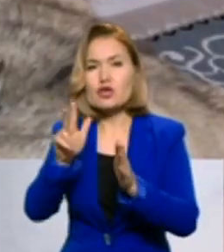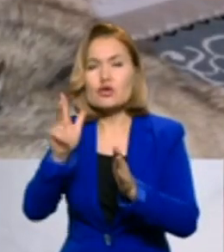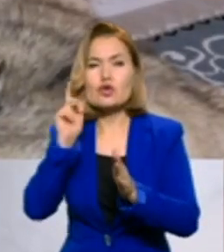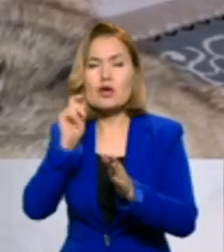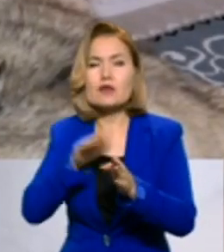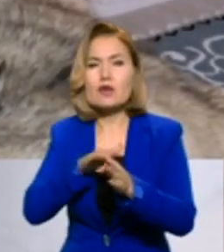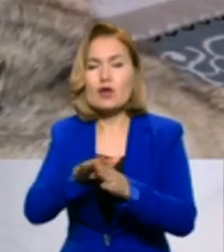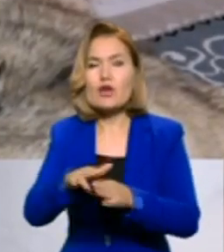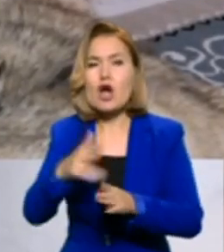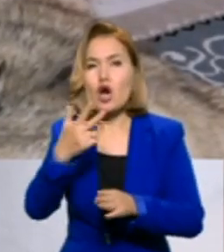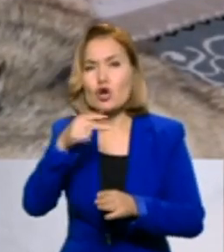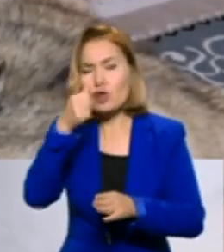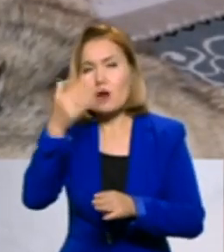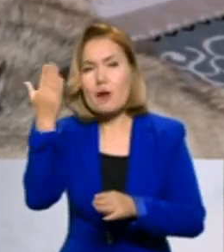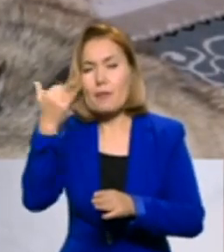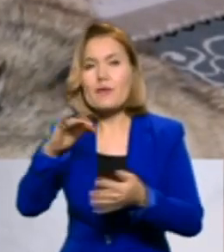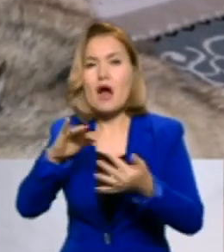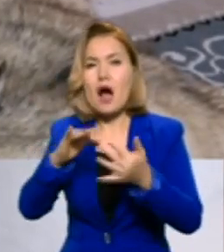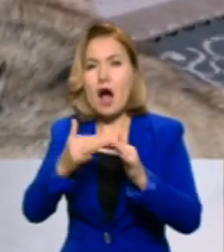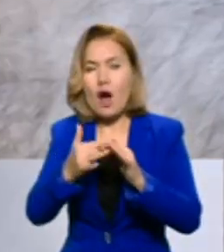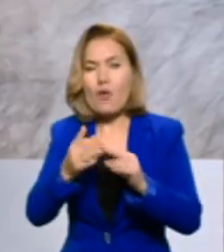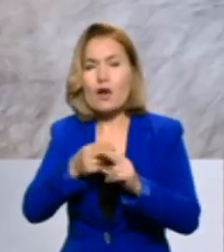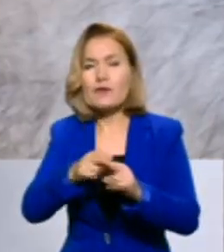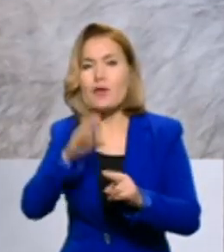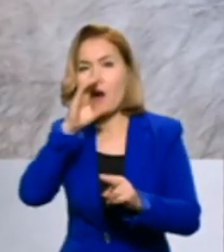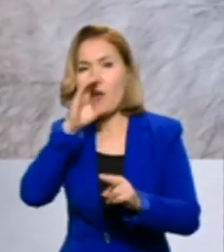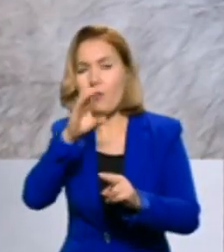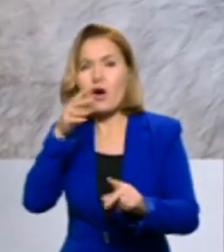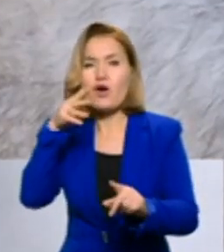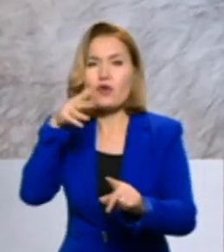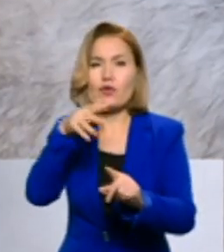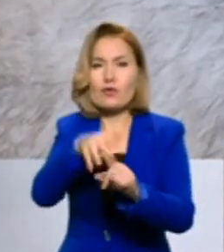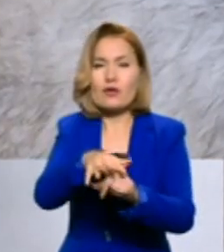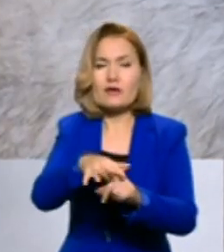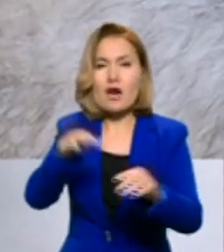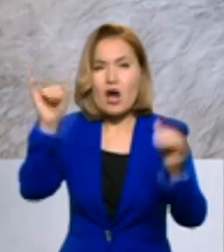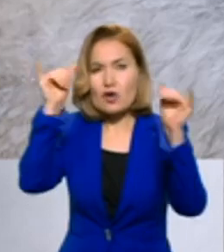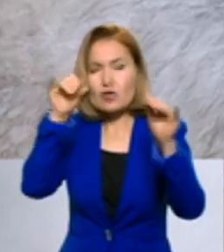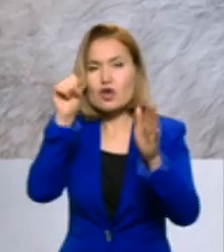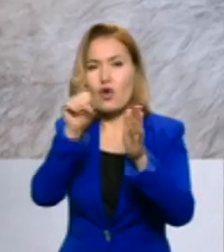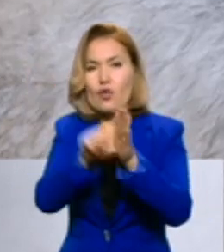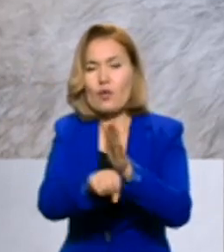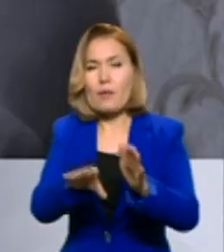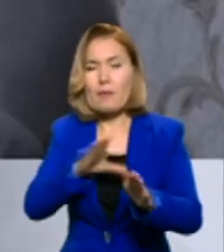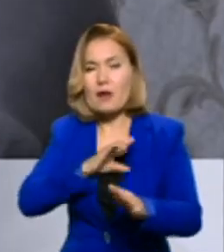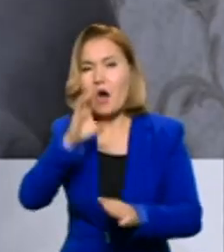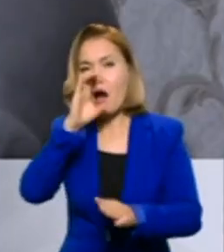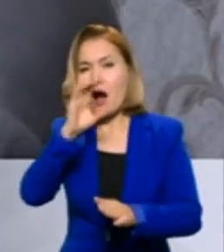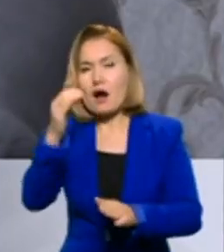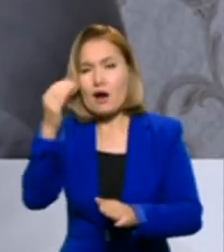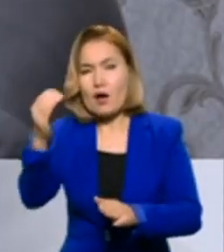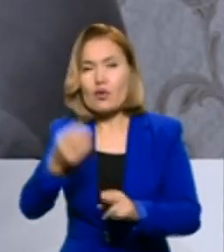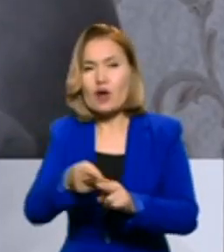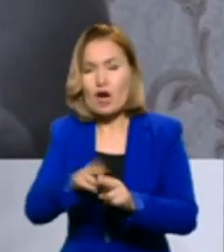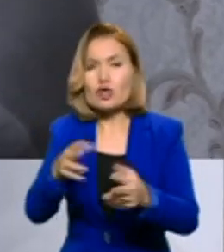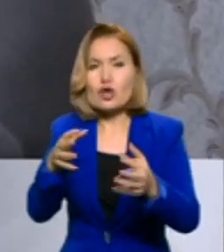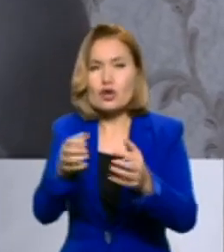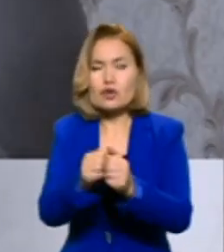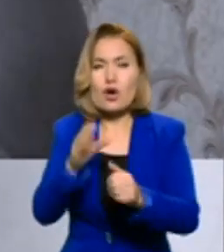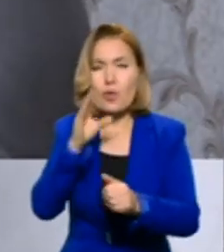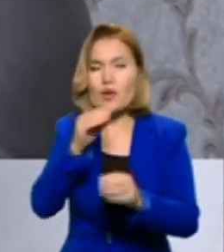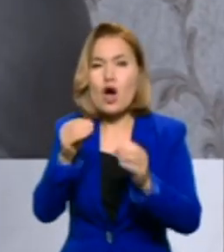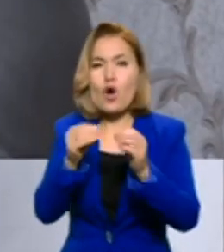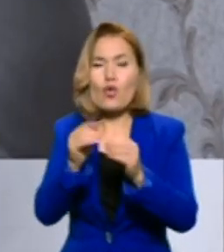Соңғы рет осыдан 3 жыл бұрын ауылдың тыныштығын бұзған түз тағысын қақпанына түсірген. Ол аң аулауды әкесінен үйренгенін айтады. 10